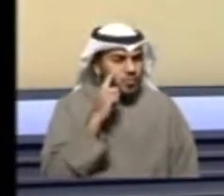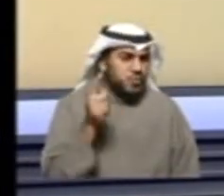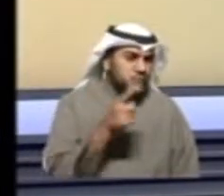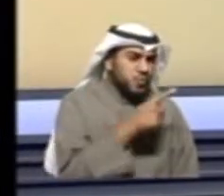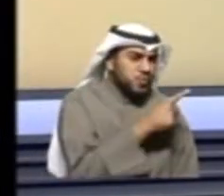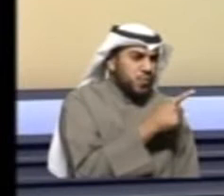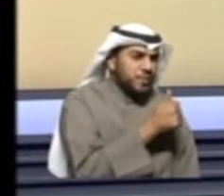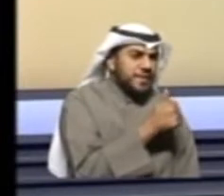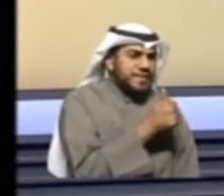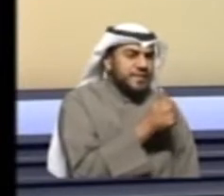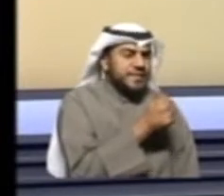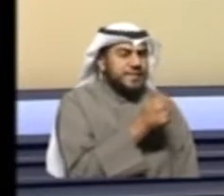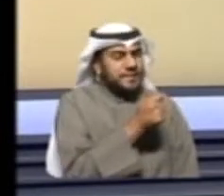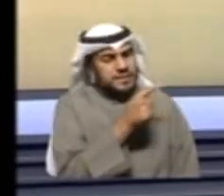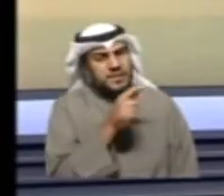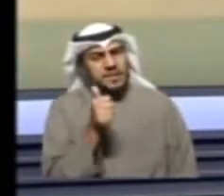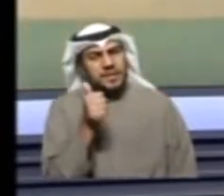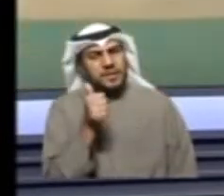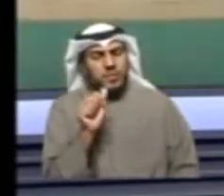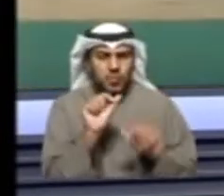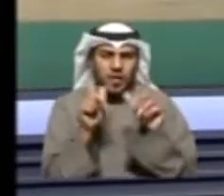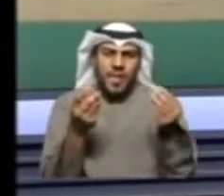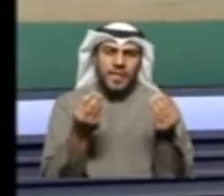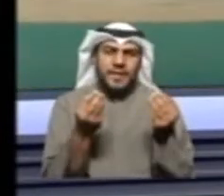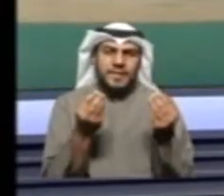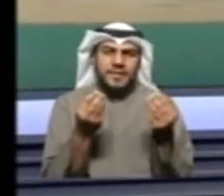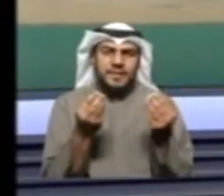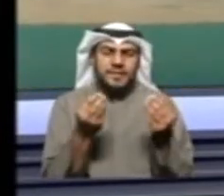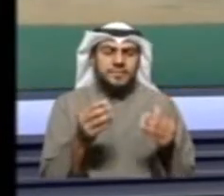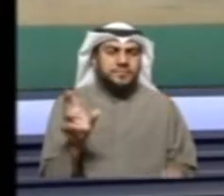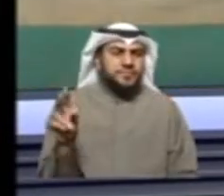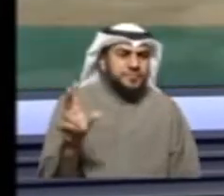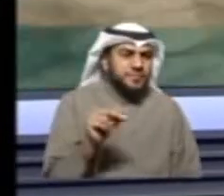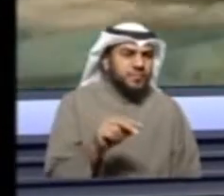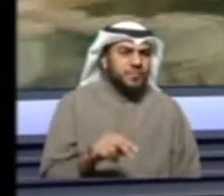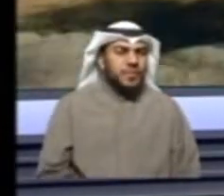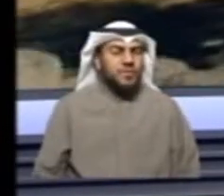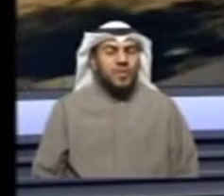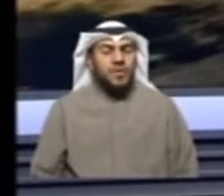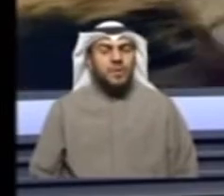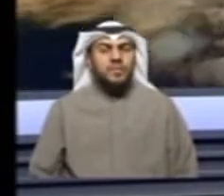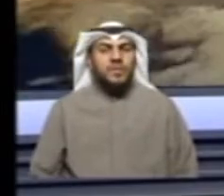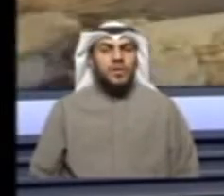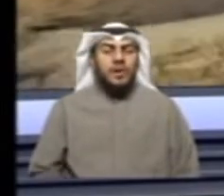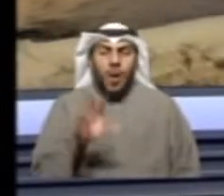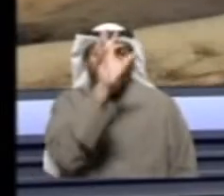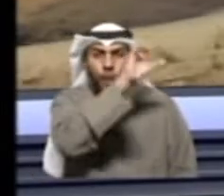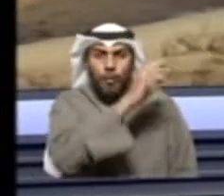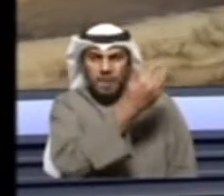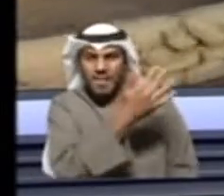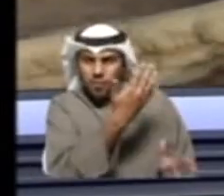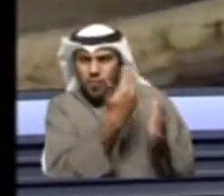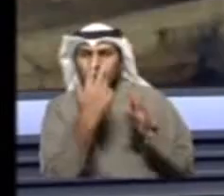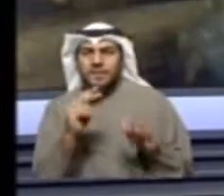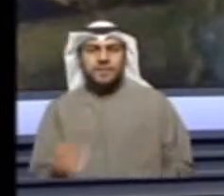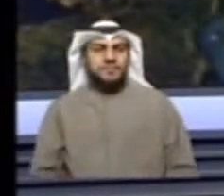تأثر البلاد والمنطقة في نظام جوي متعمق وهو المرتفع الجوي الأوروبي، درجات الحرارة العظمى متفاوتة